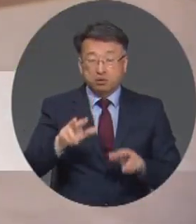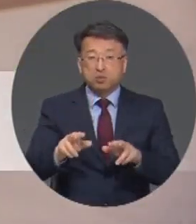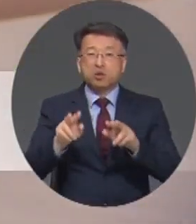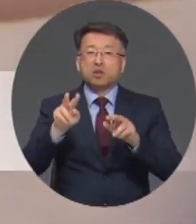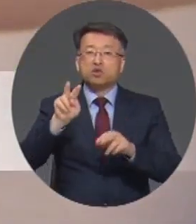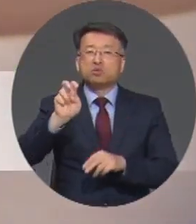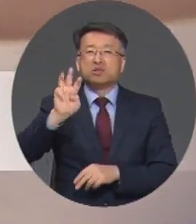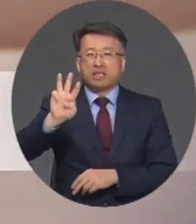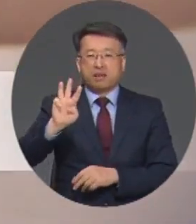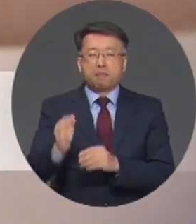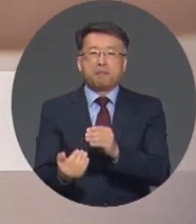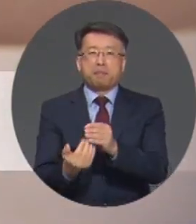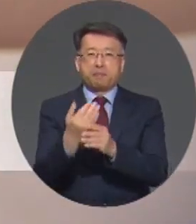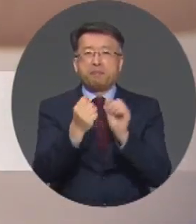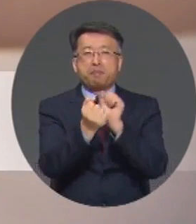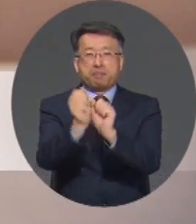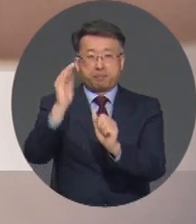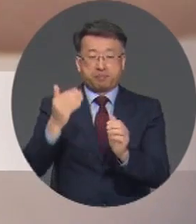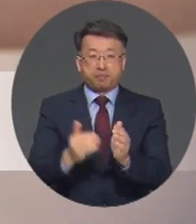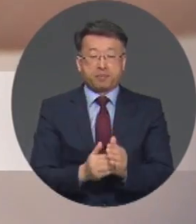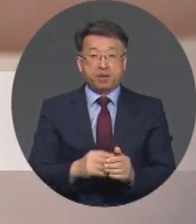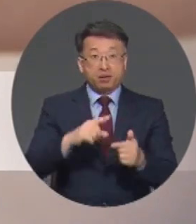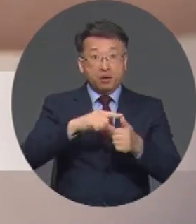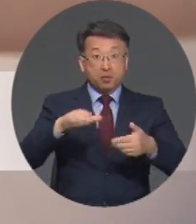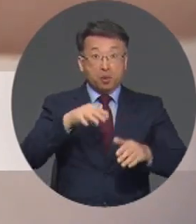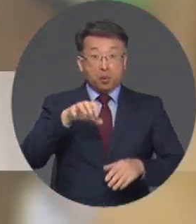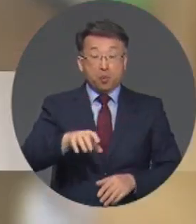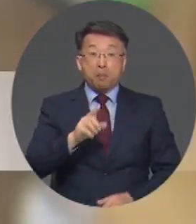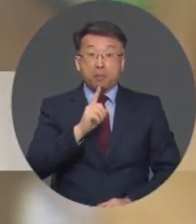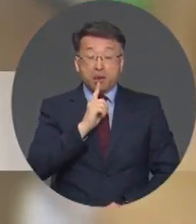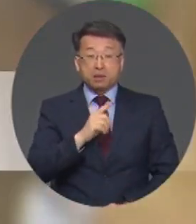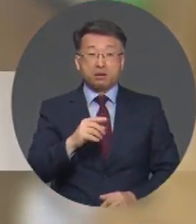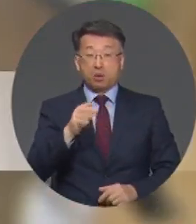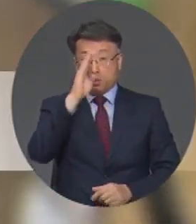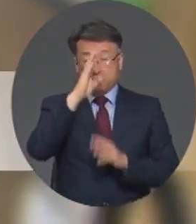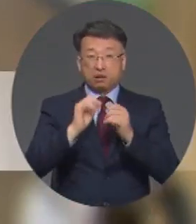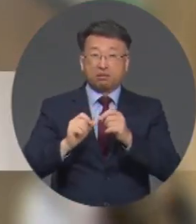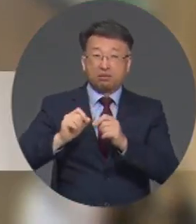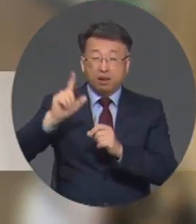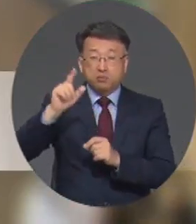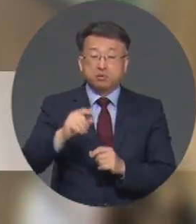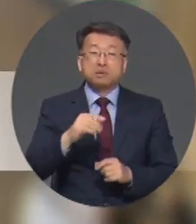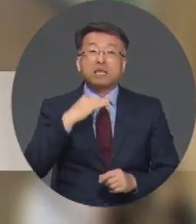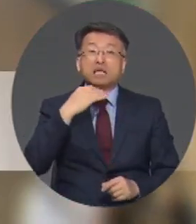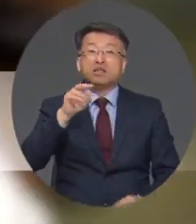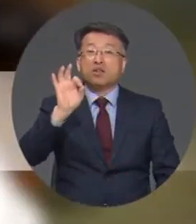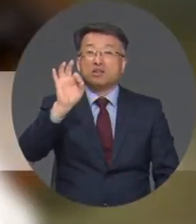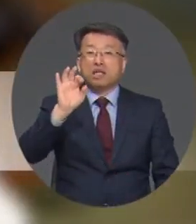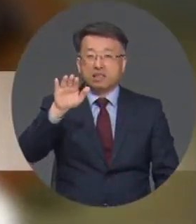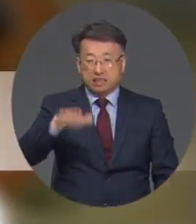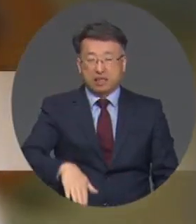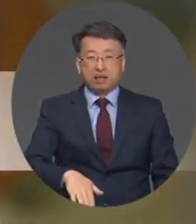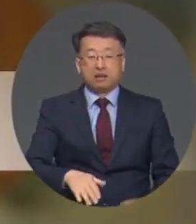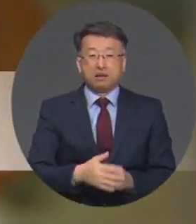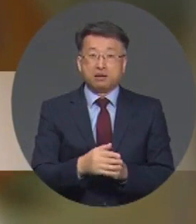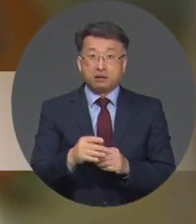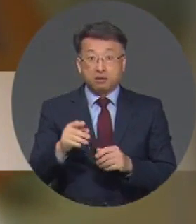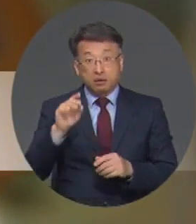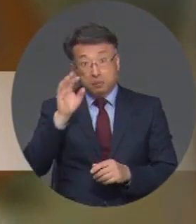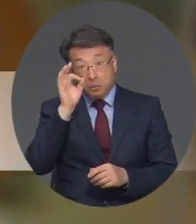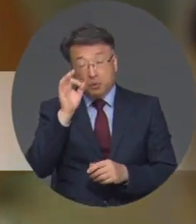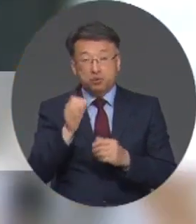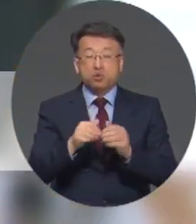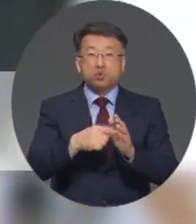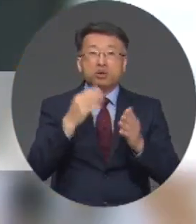23명 나온 것으로 드러났습니다 경상남도에 따르면 환자 대부분은 열살 미만 어린이로 보건 당국은